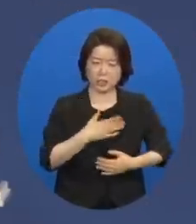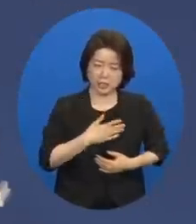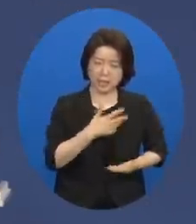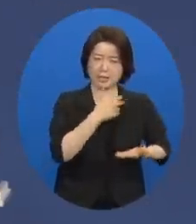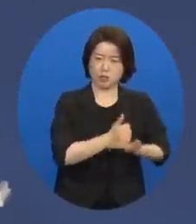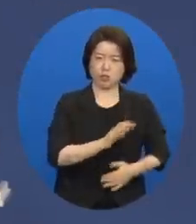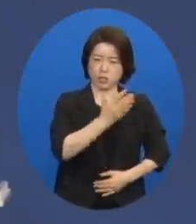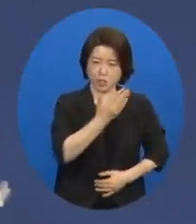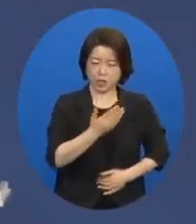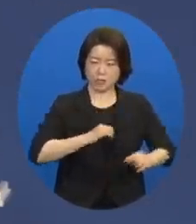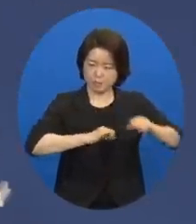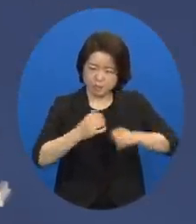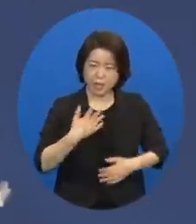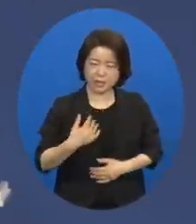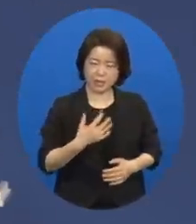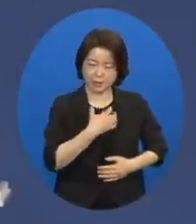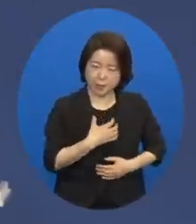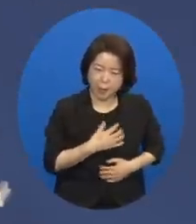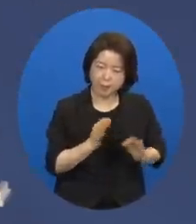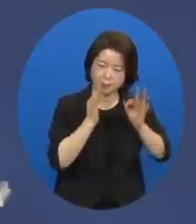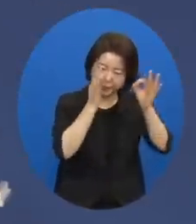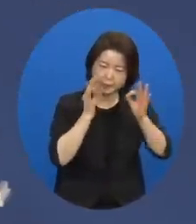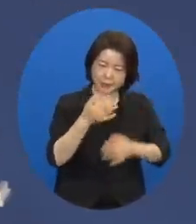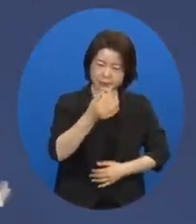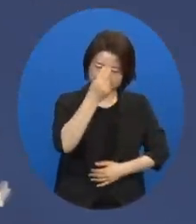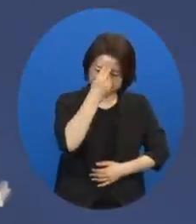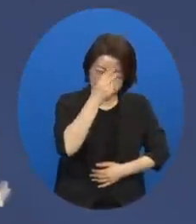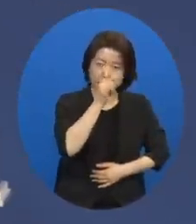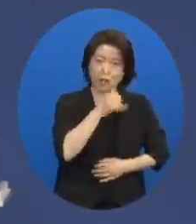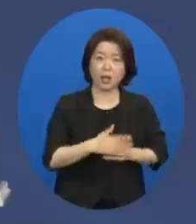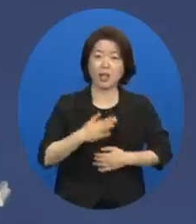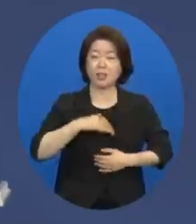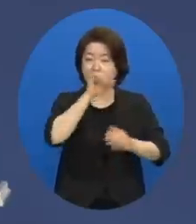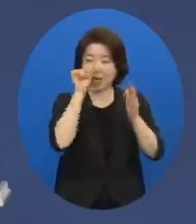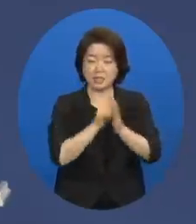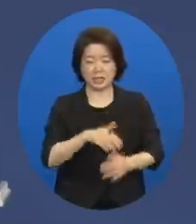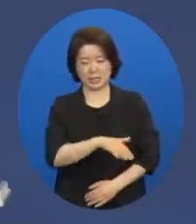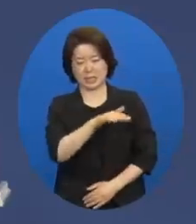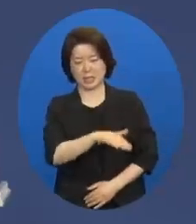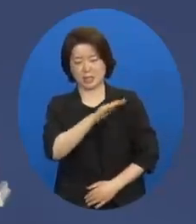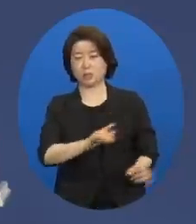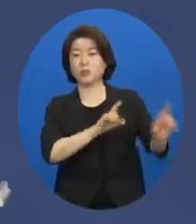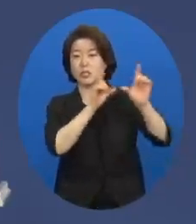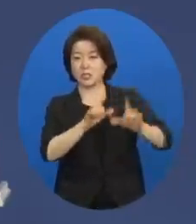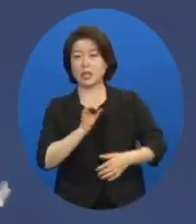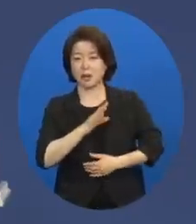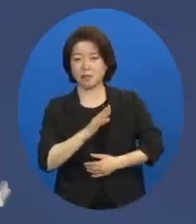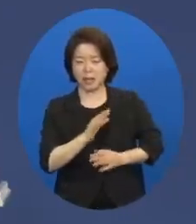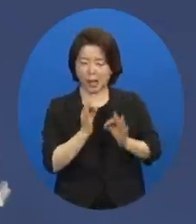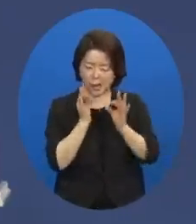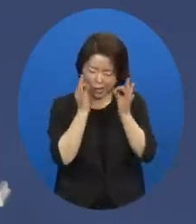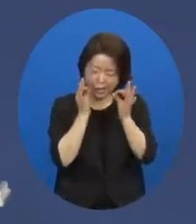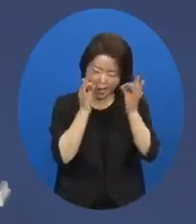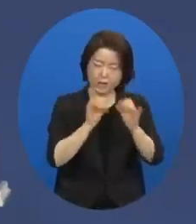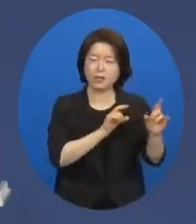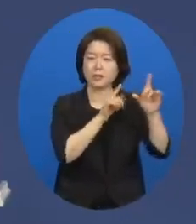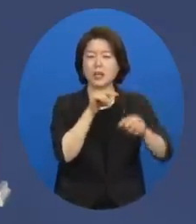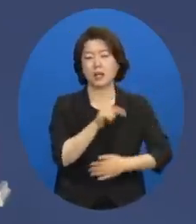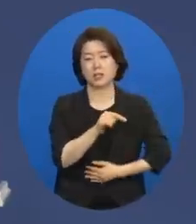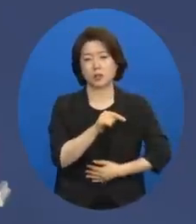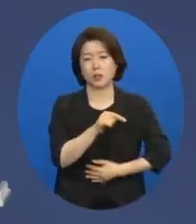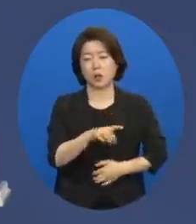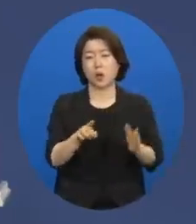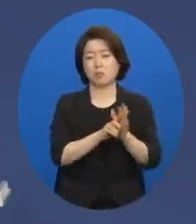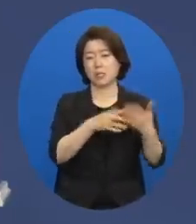되고 여전히 내가 염려하고 내가 근심하면서 내 인생의 내 수준의 삶을 용을 쓰고 살아가던 일은 그냥